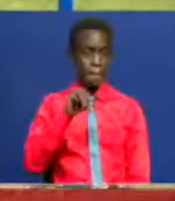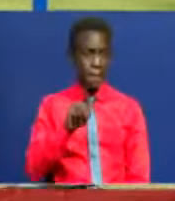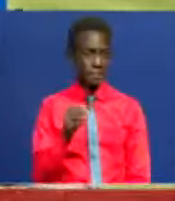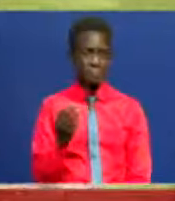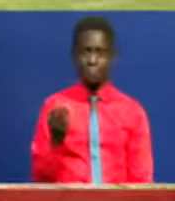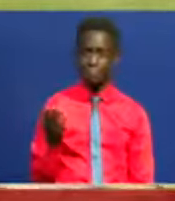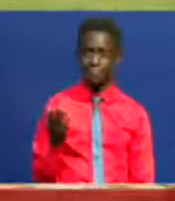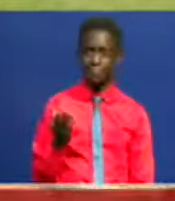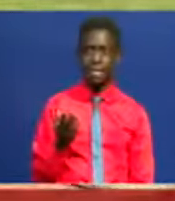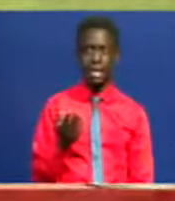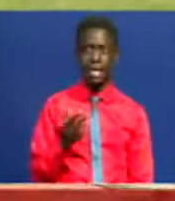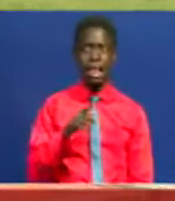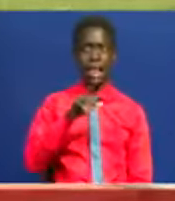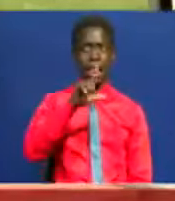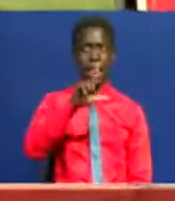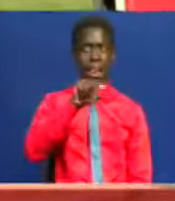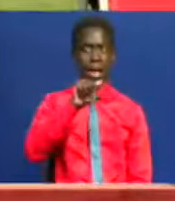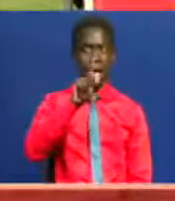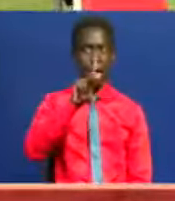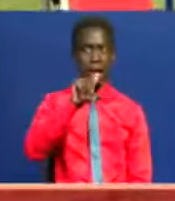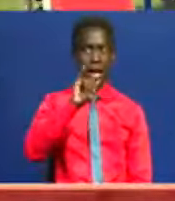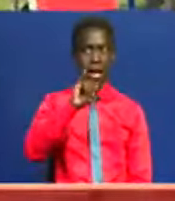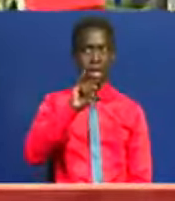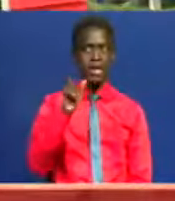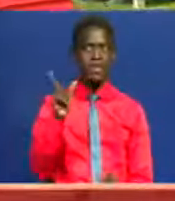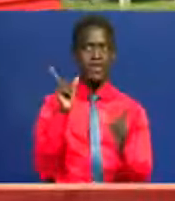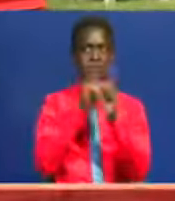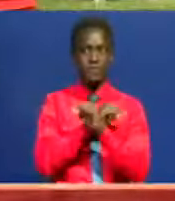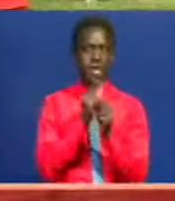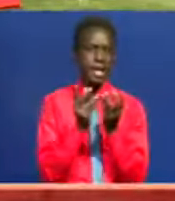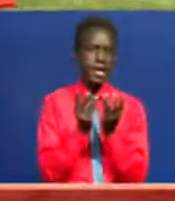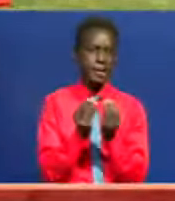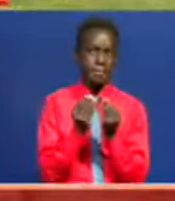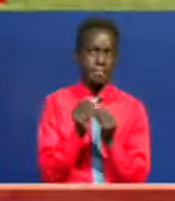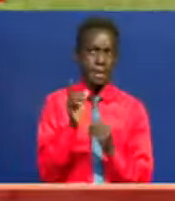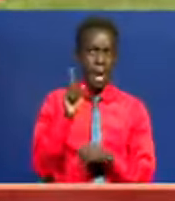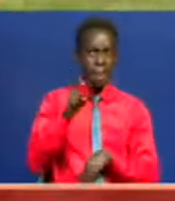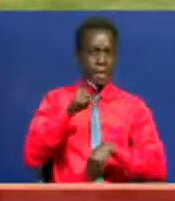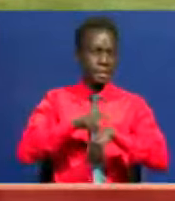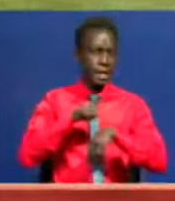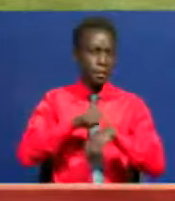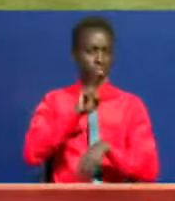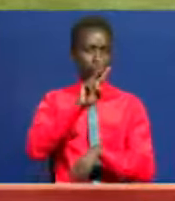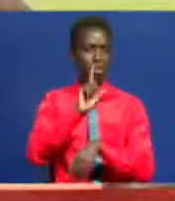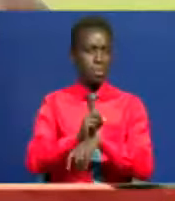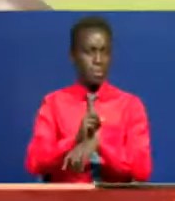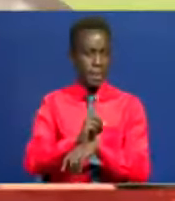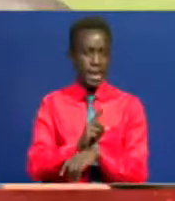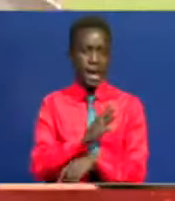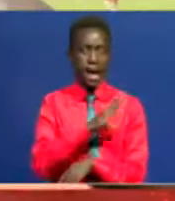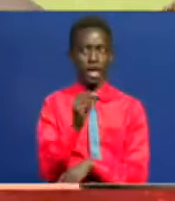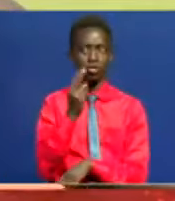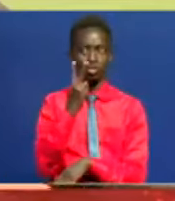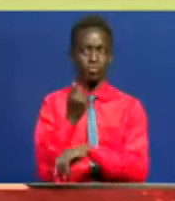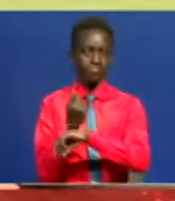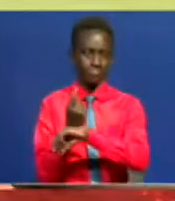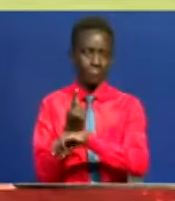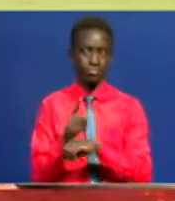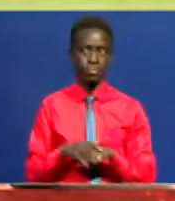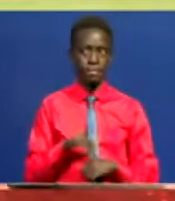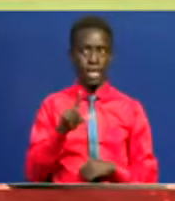Nakai alishiriki na kushinda kwa urahisi mchujo wake kwa muda wa dakika 2 na sekunde 2. Hii ni mbio yangu ya